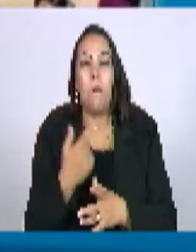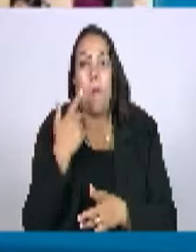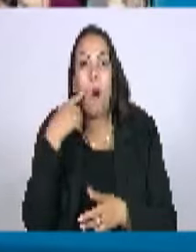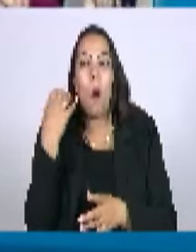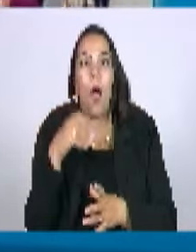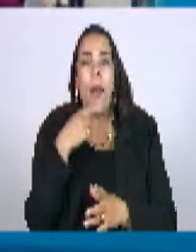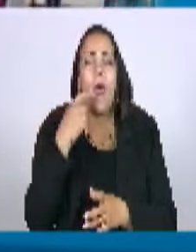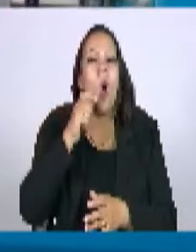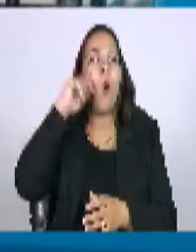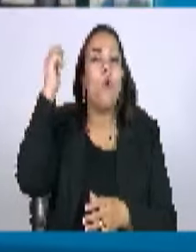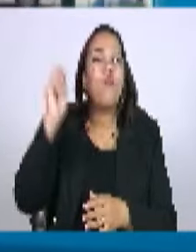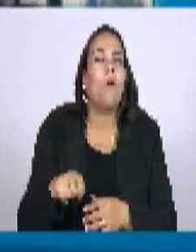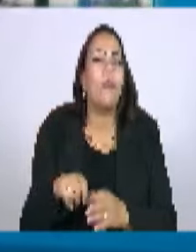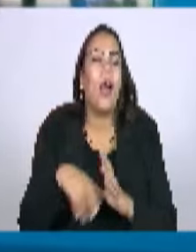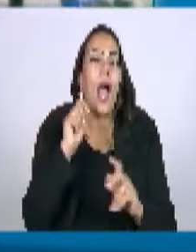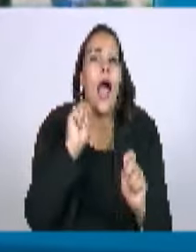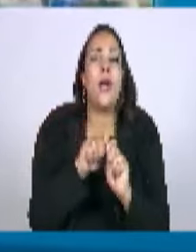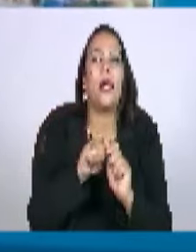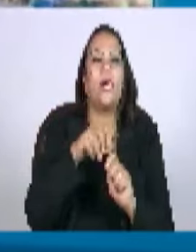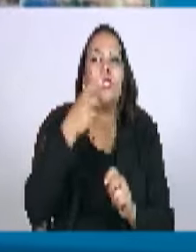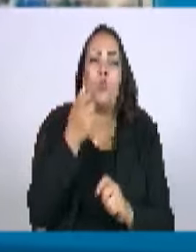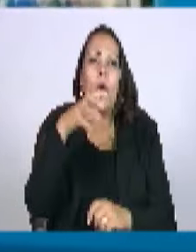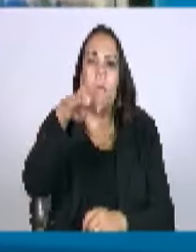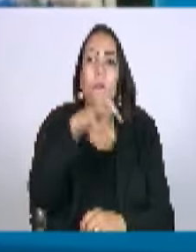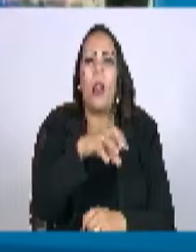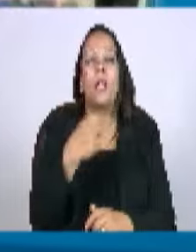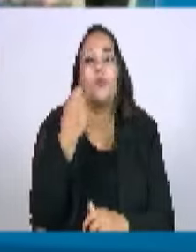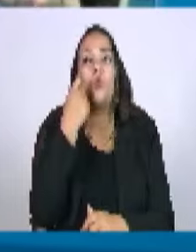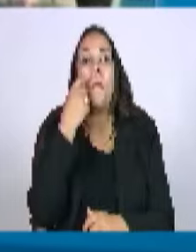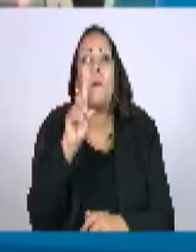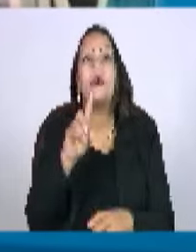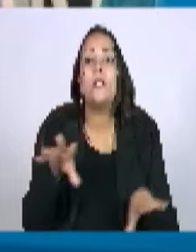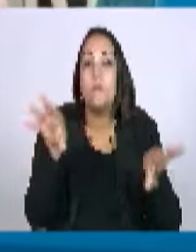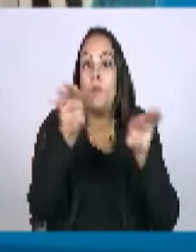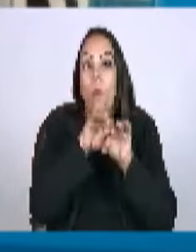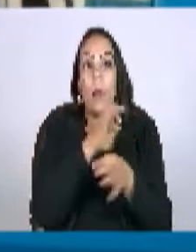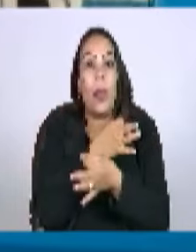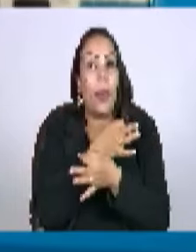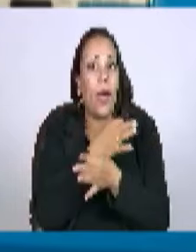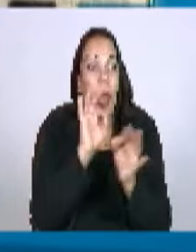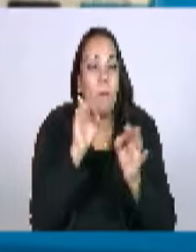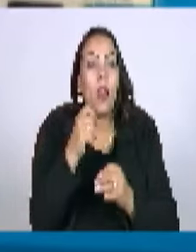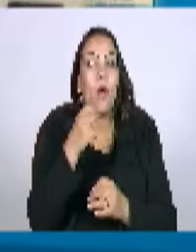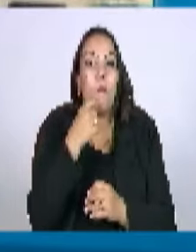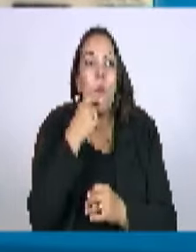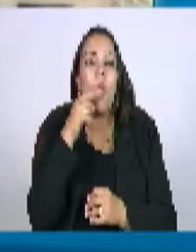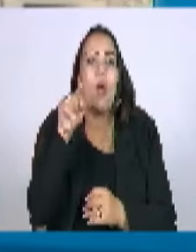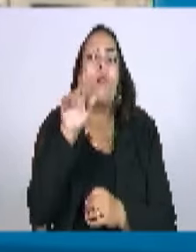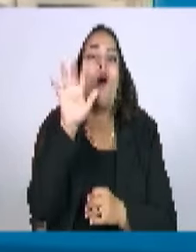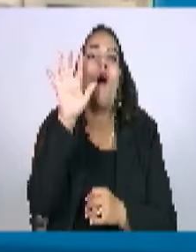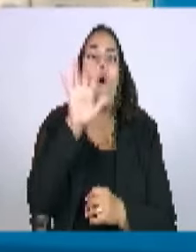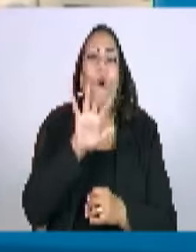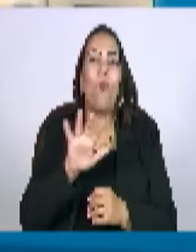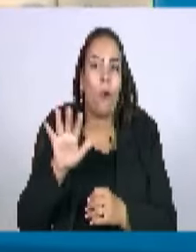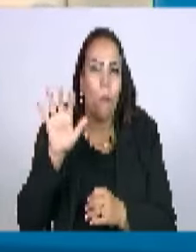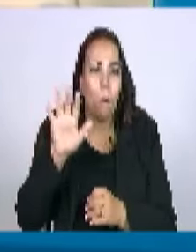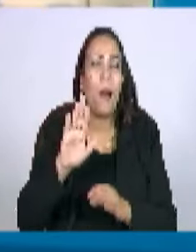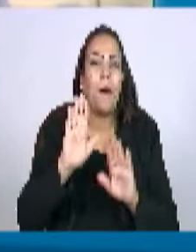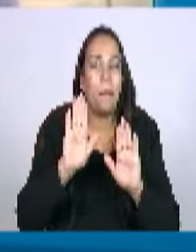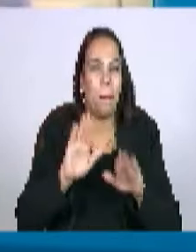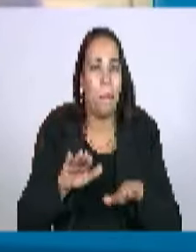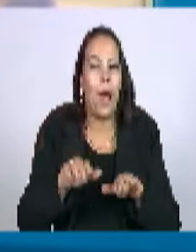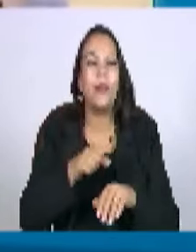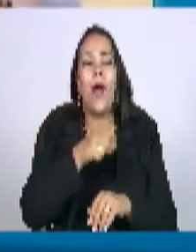من اوكرانيا عدلت شويه في بعض الدول لكن المجمل العام ان اوروبا اصبحت